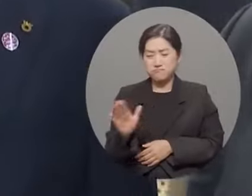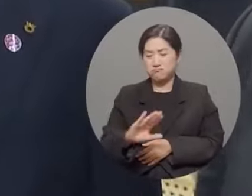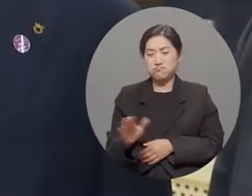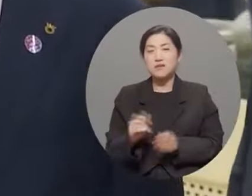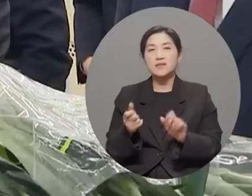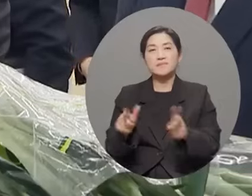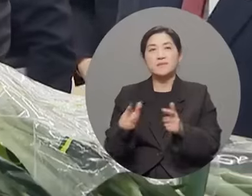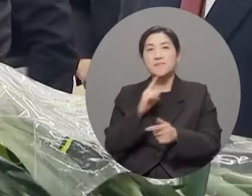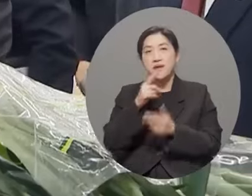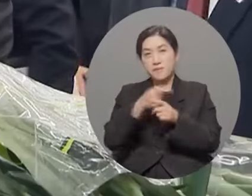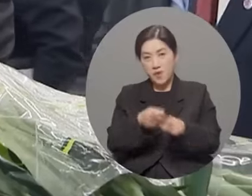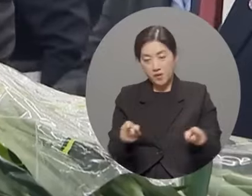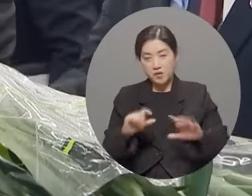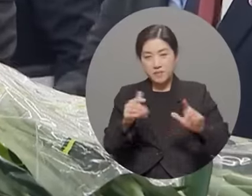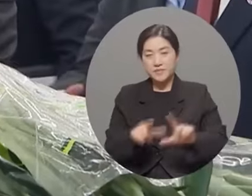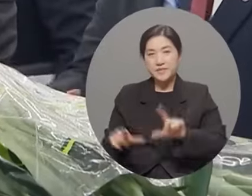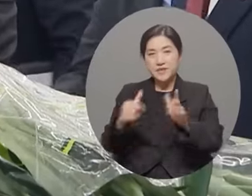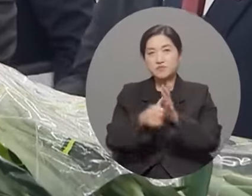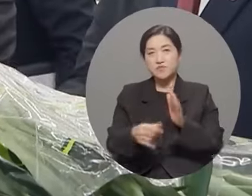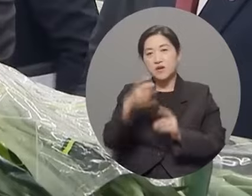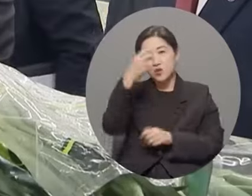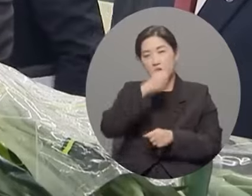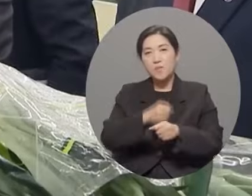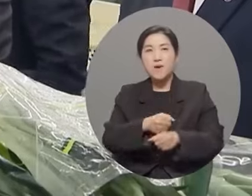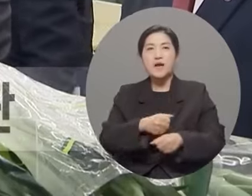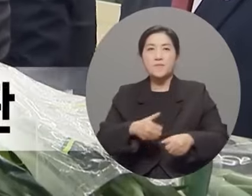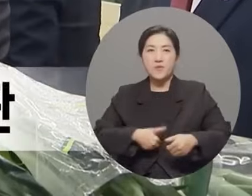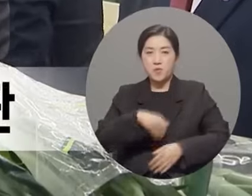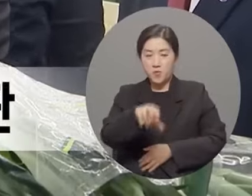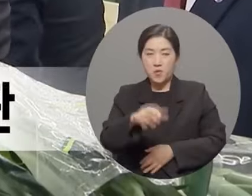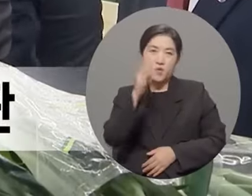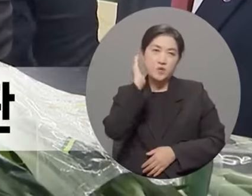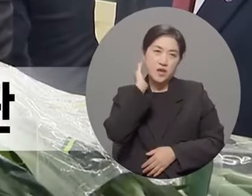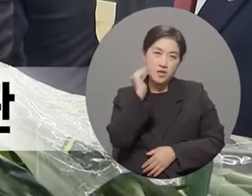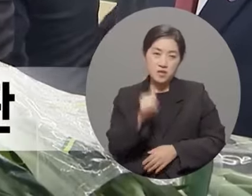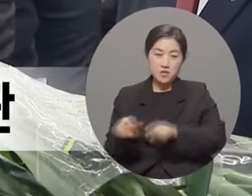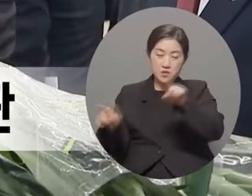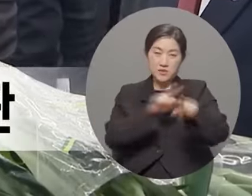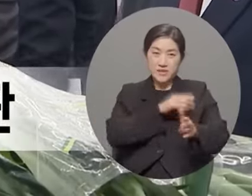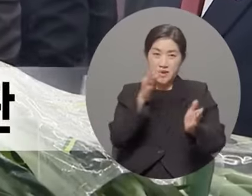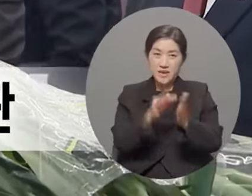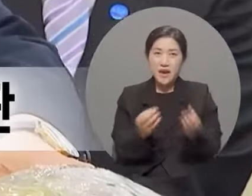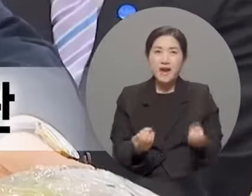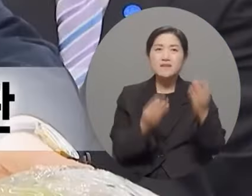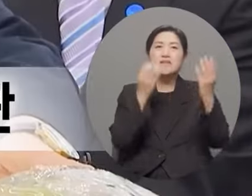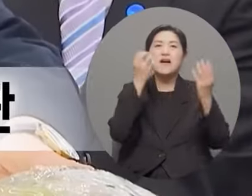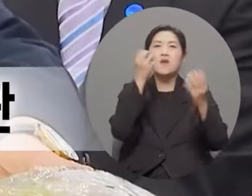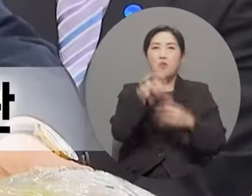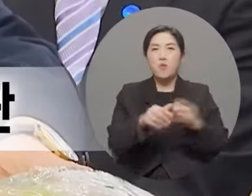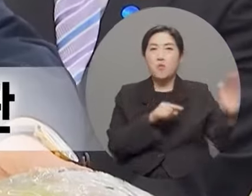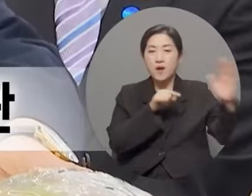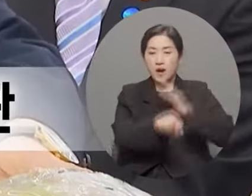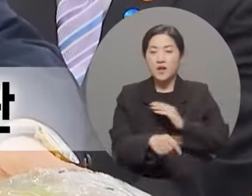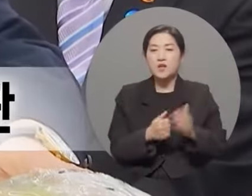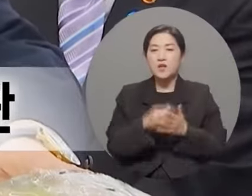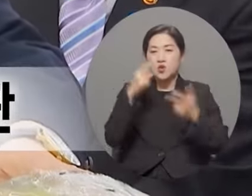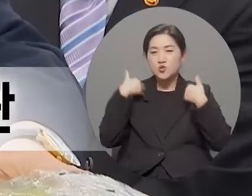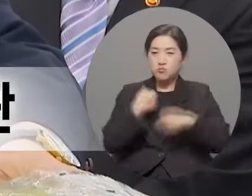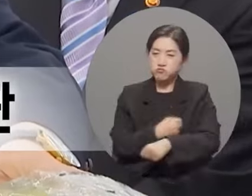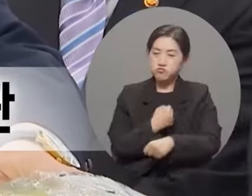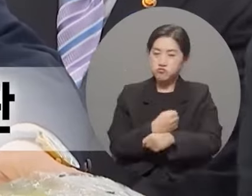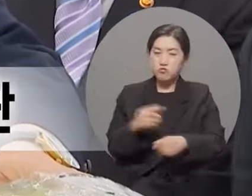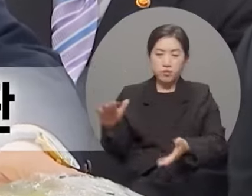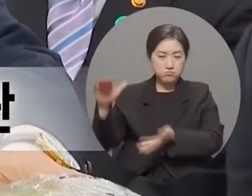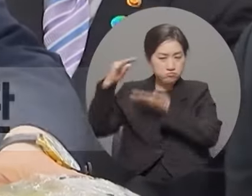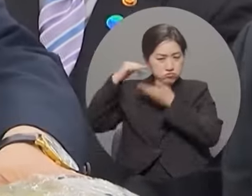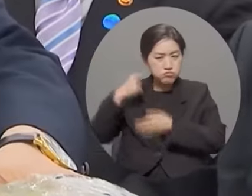평가 민생 물가를 점검해야 할 자리에서 대통이 전국 최적가 행사장을 방문해 정부 정성만 들은게